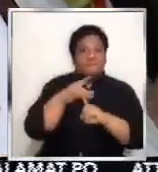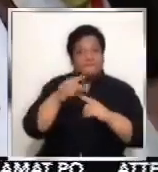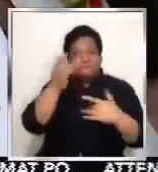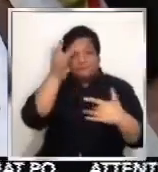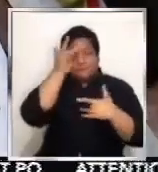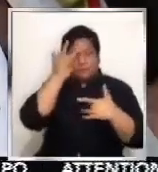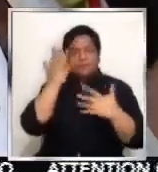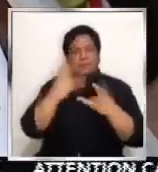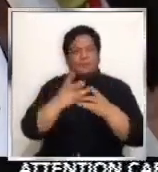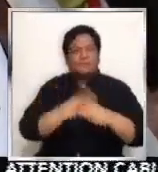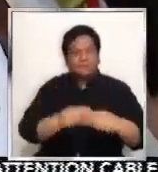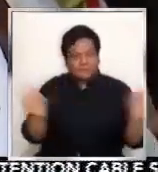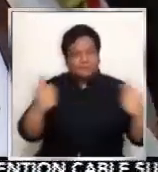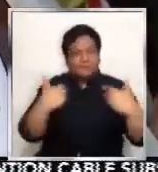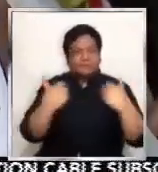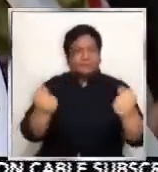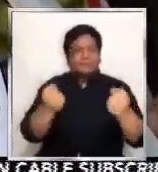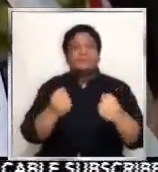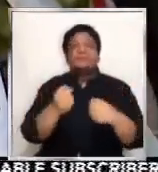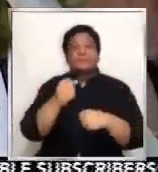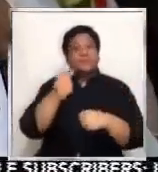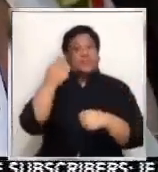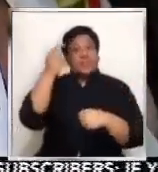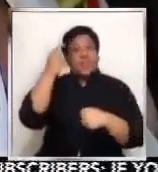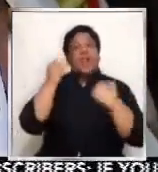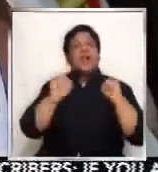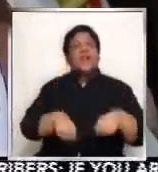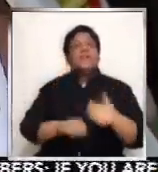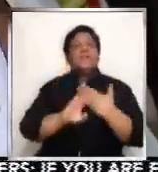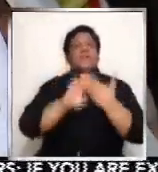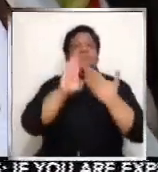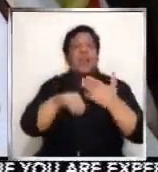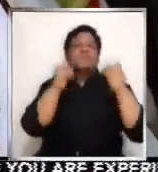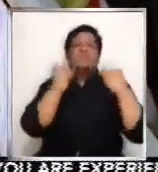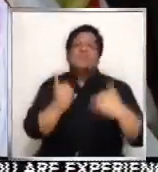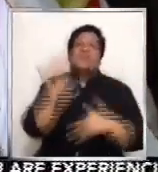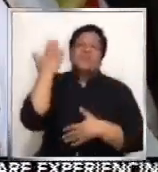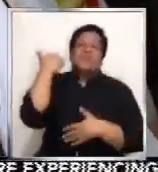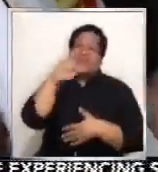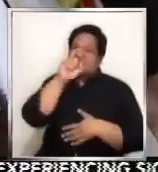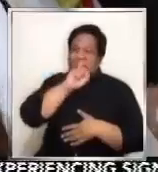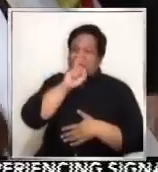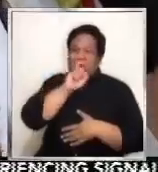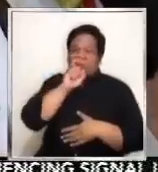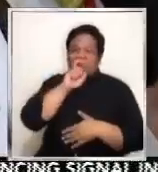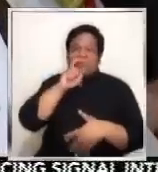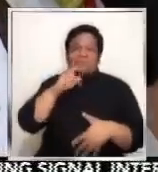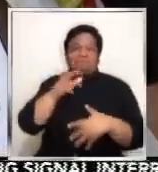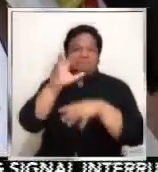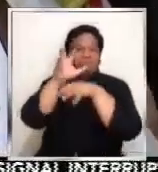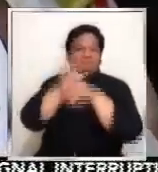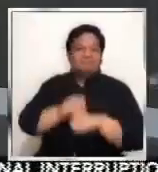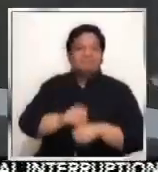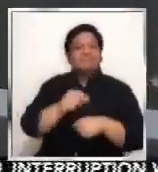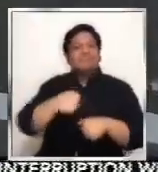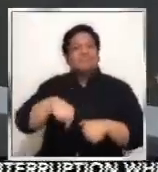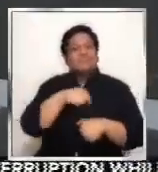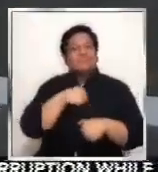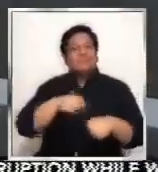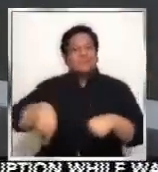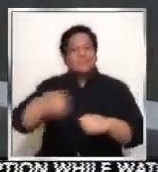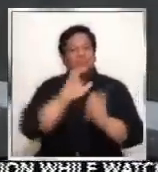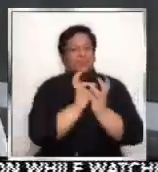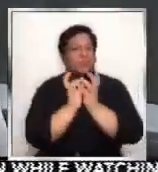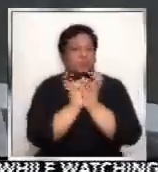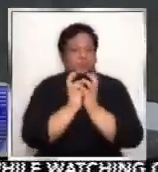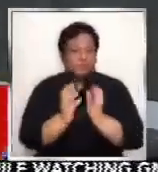COVID. Para po mabalik na po yung dating sitwasyon ng ano, ng community natin. Basta